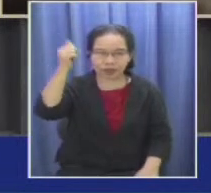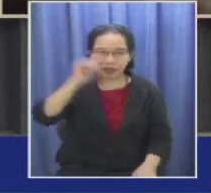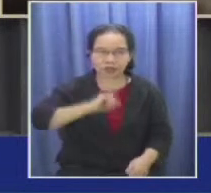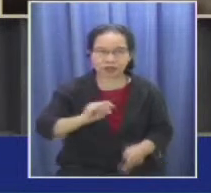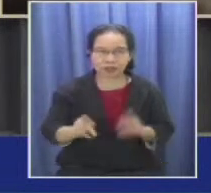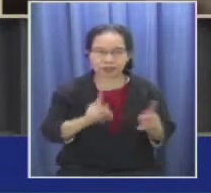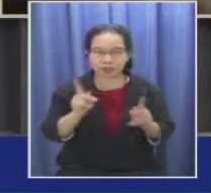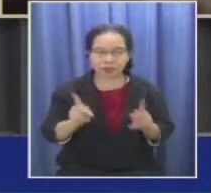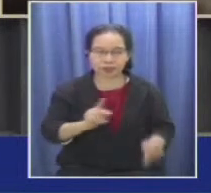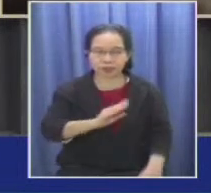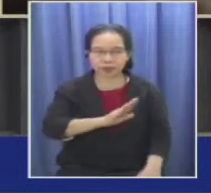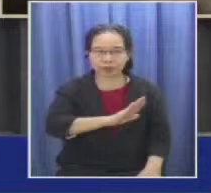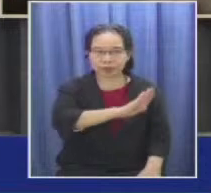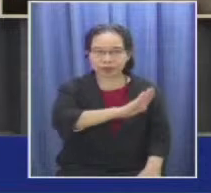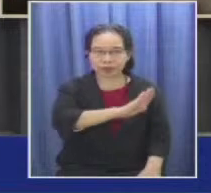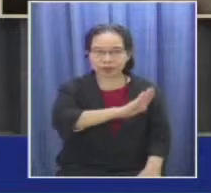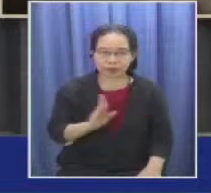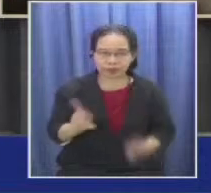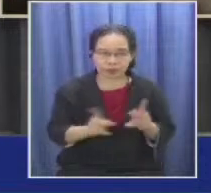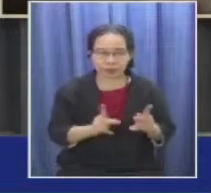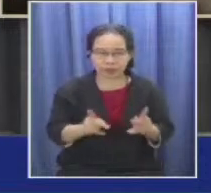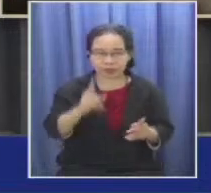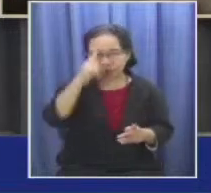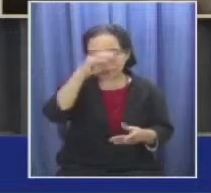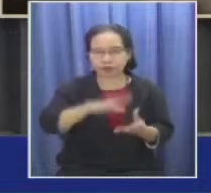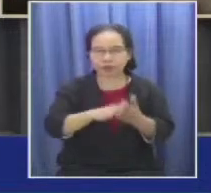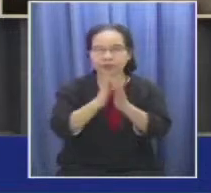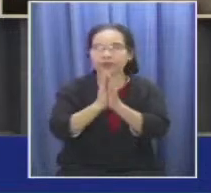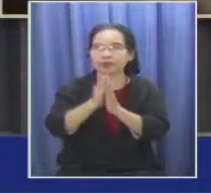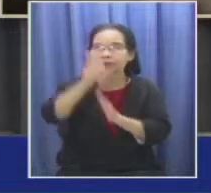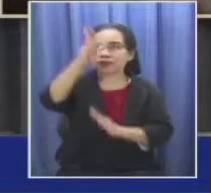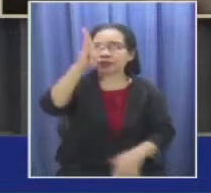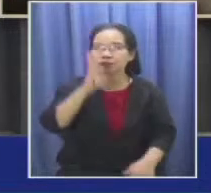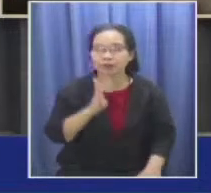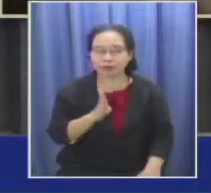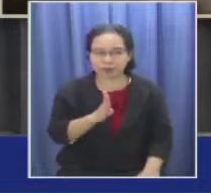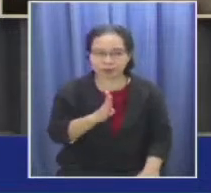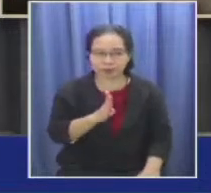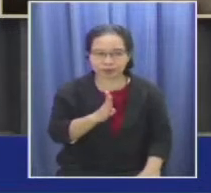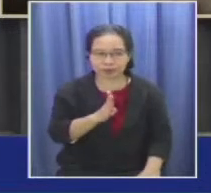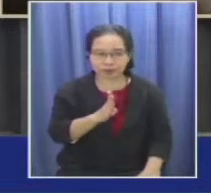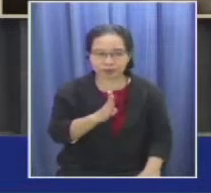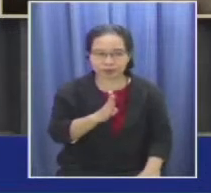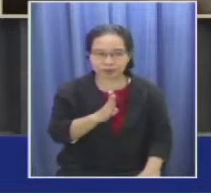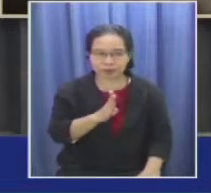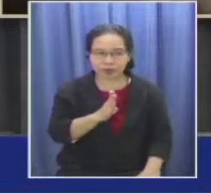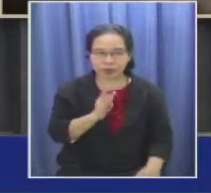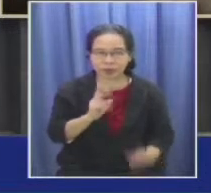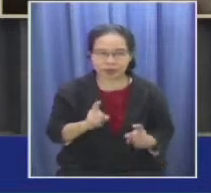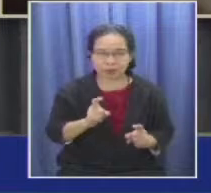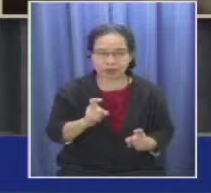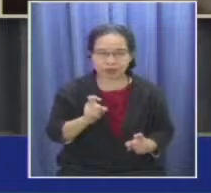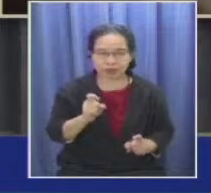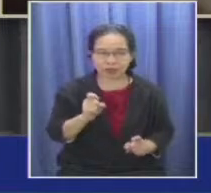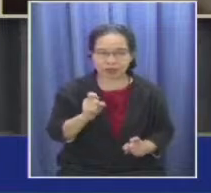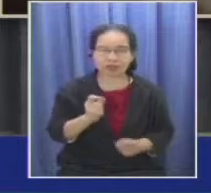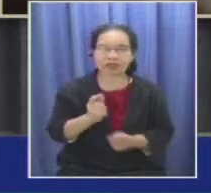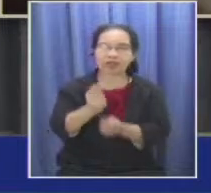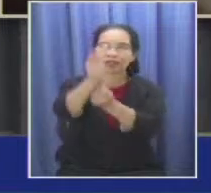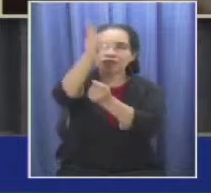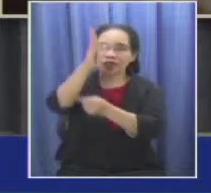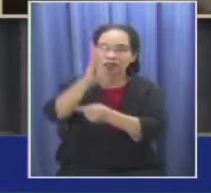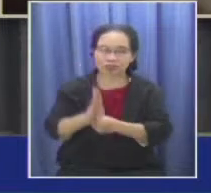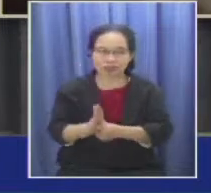wo Nyankopon so wo mo na nya adwuma na ye mfa wo adwuma mu saa no firi fie na wo kwa wo Nyankopon taa wo chi saa no